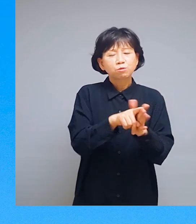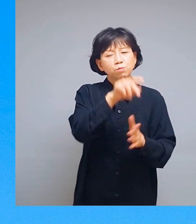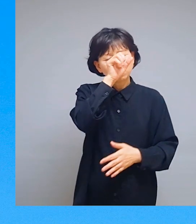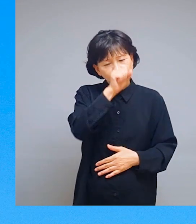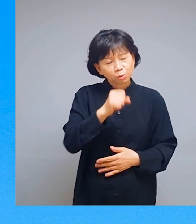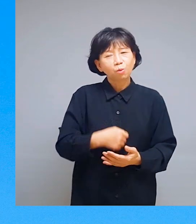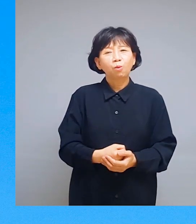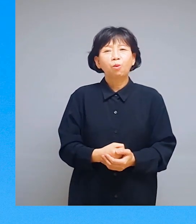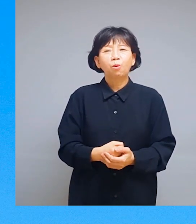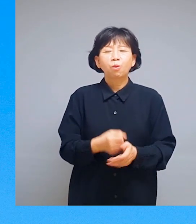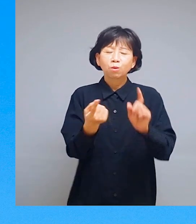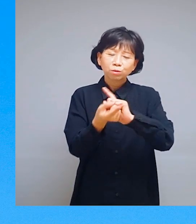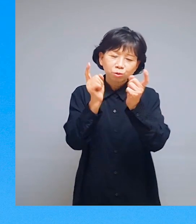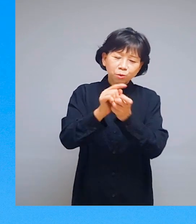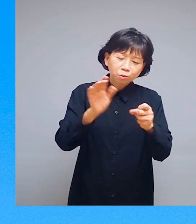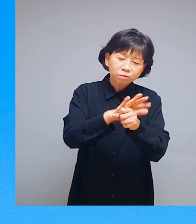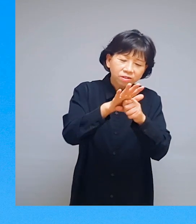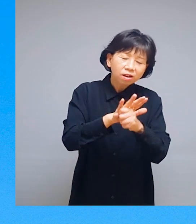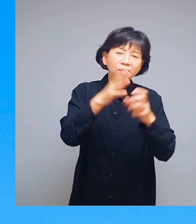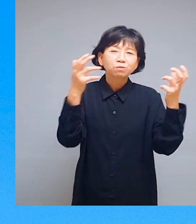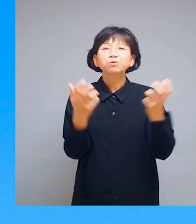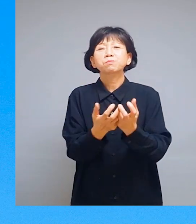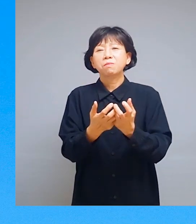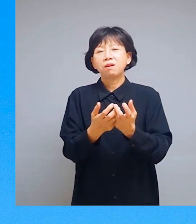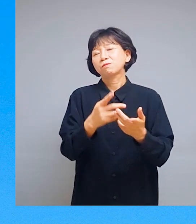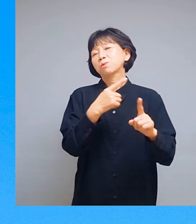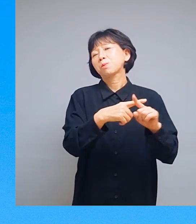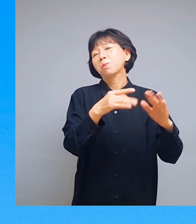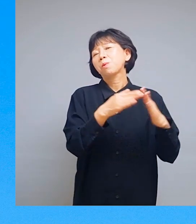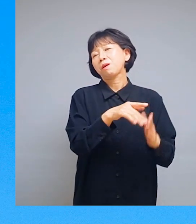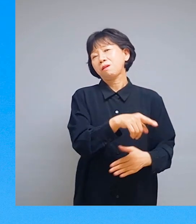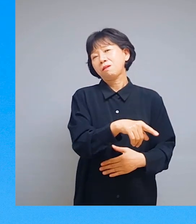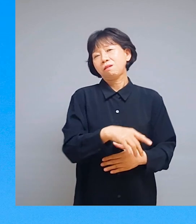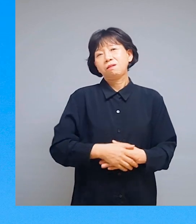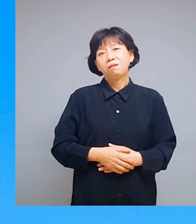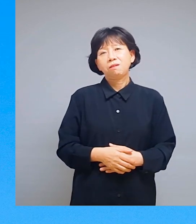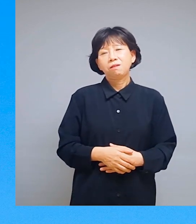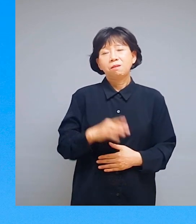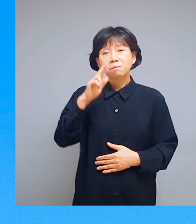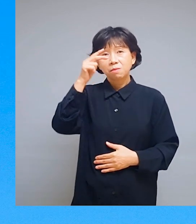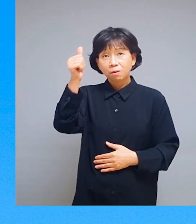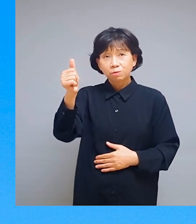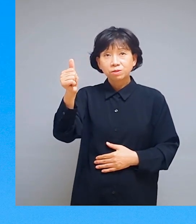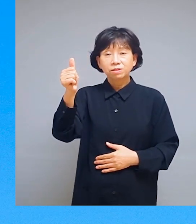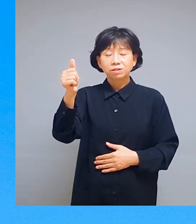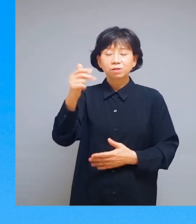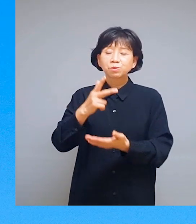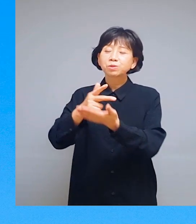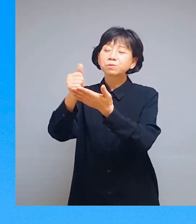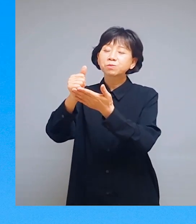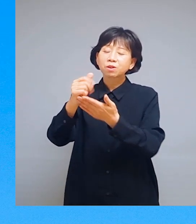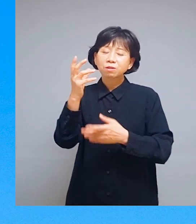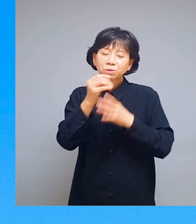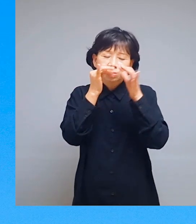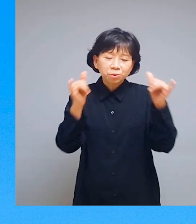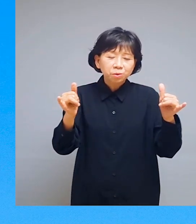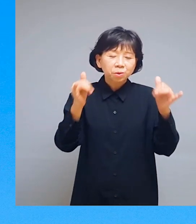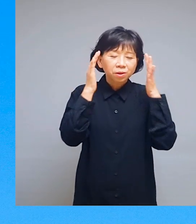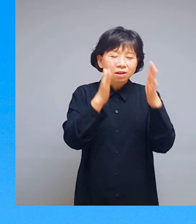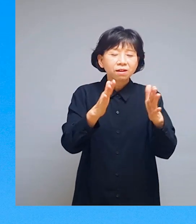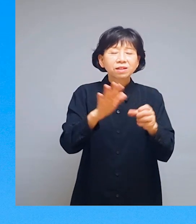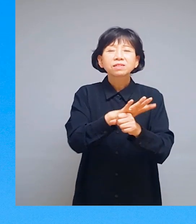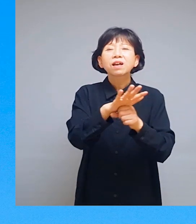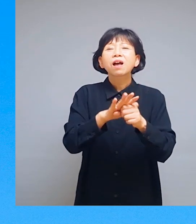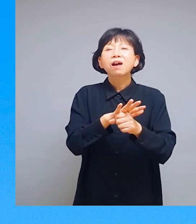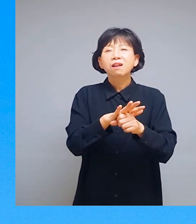아니라 성도들을 향한 사랑이 충만했던 교회가 맞습니다. 바울은 에베소 교회가 주님과 성도를 향한 사랑 안에서